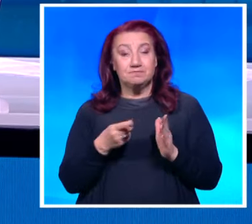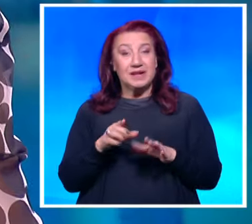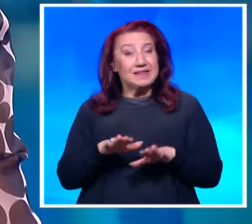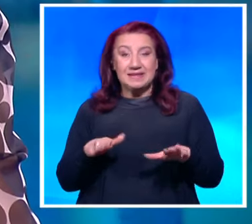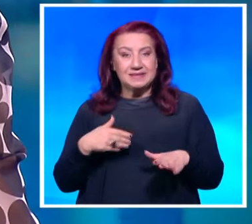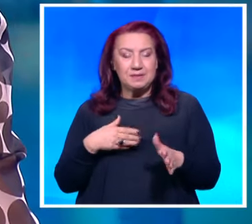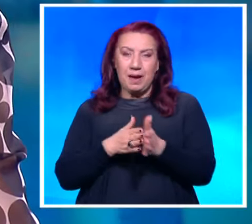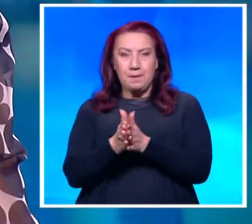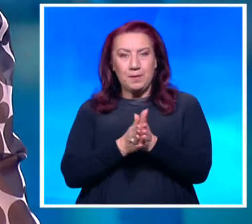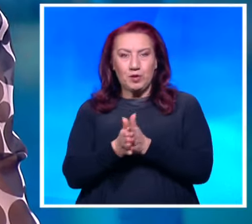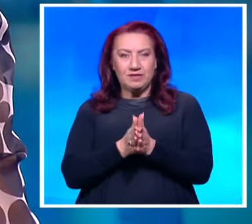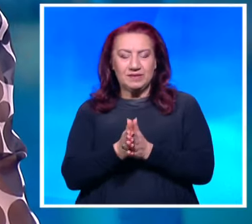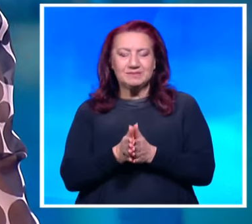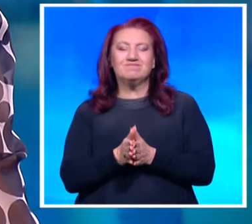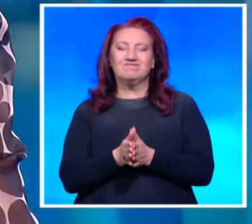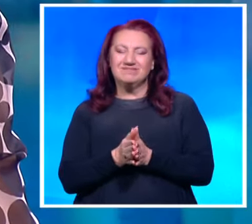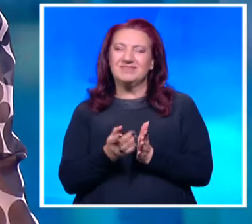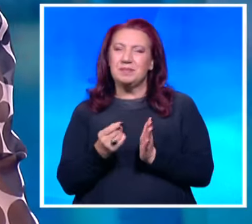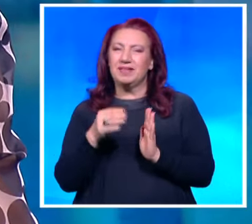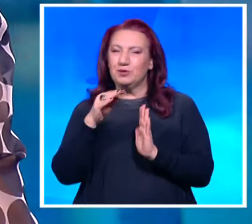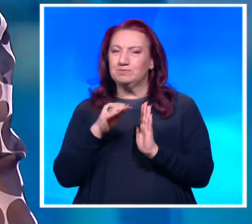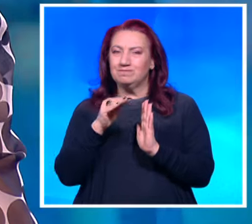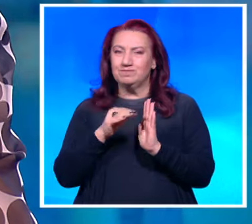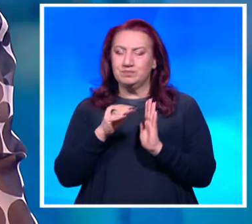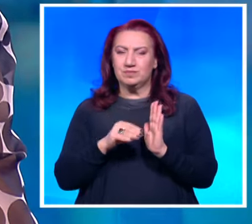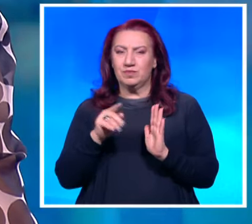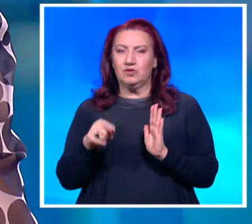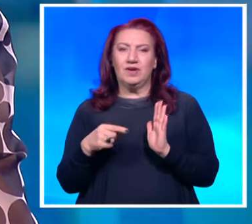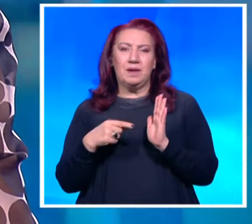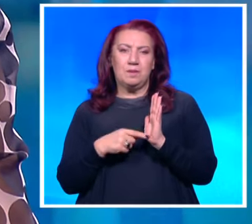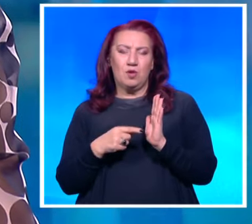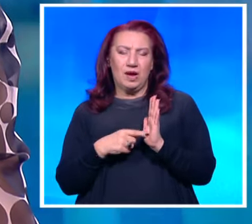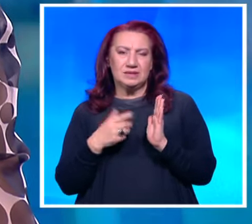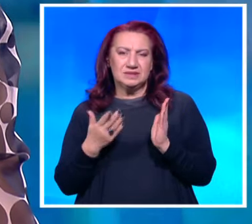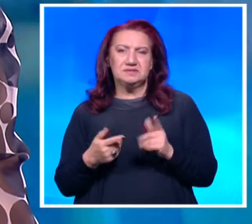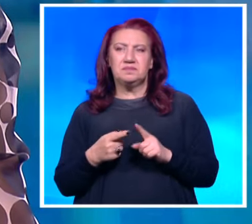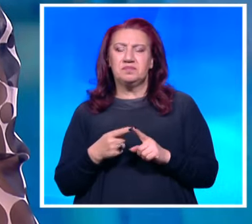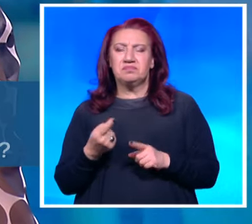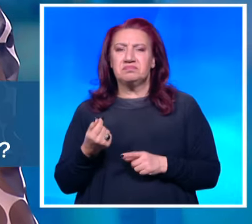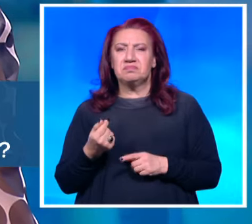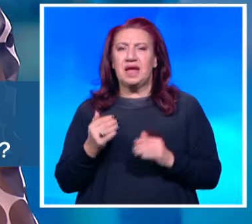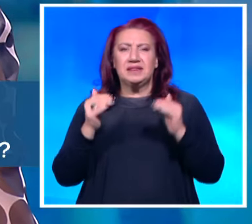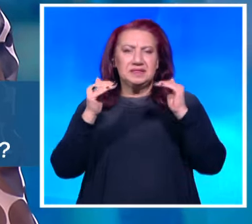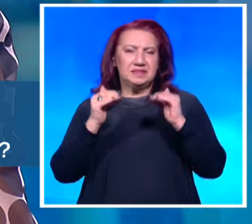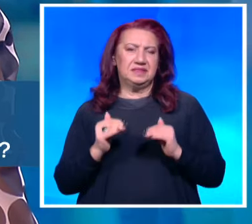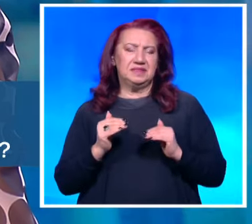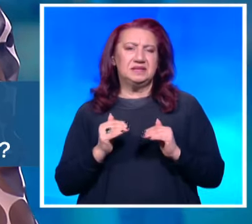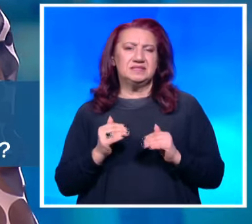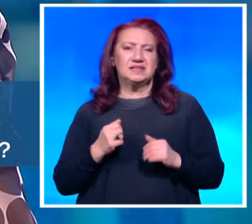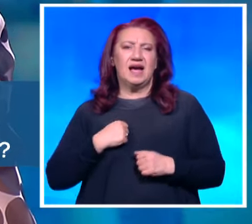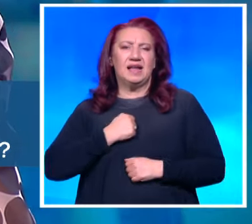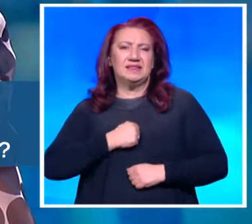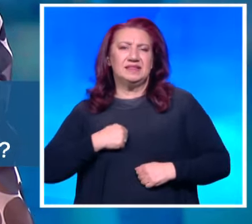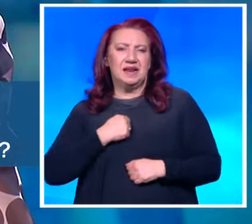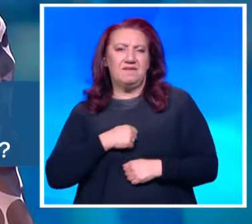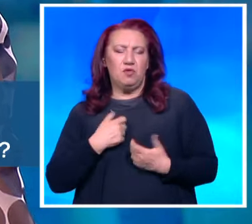със сигурност. А мотивацията е по-ниска и това се показва през данни от типа на по-ниска тревожност по време на взимане на изпити